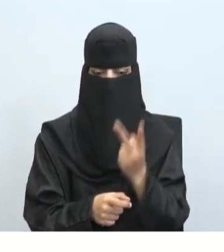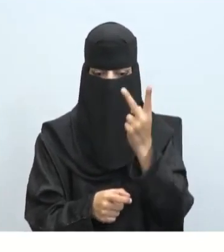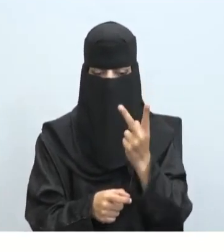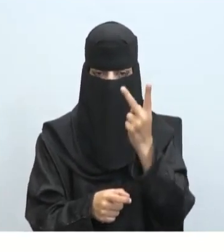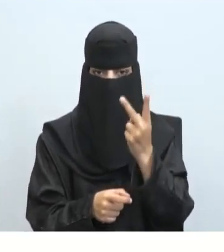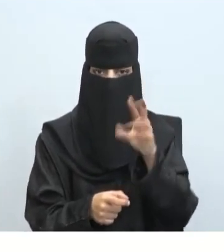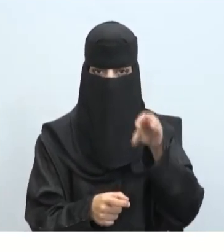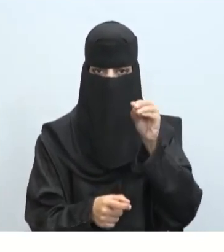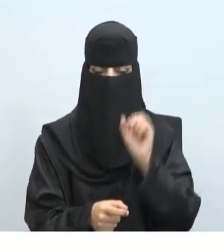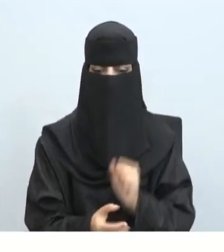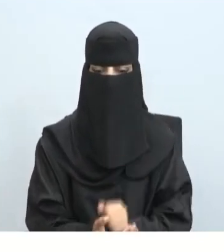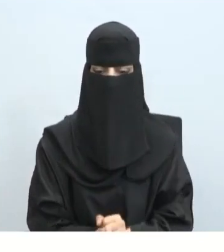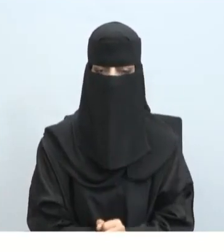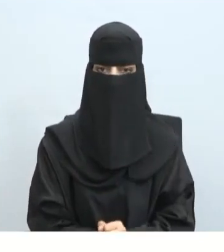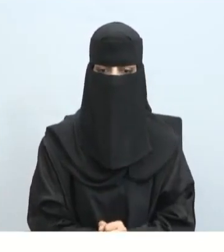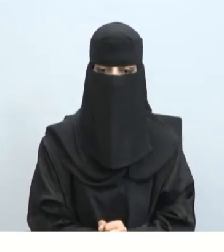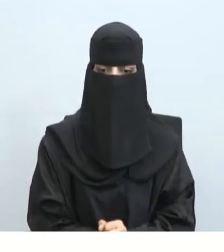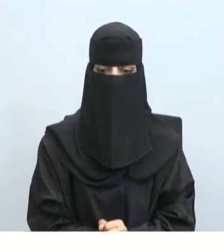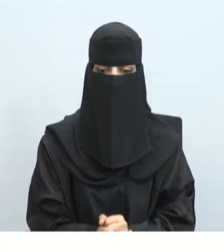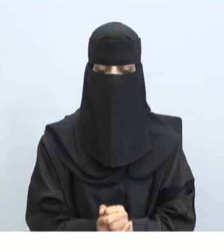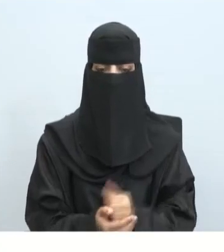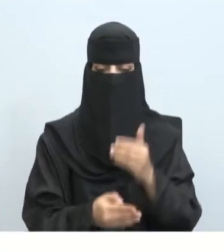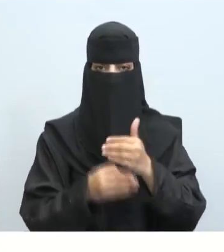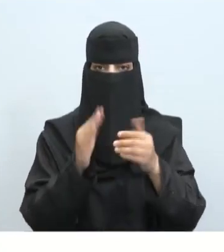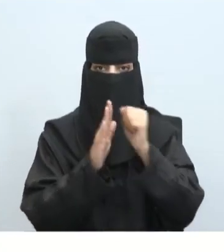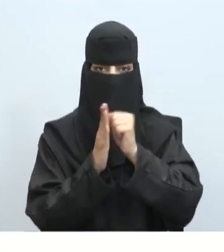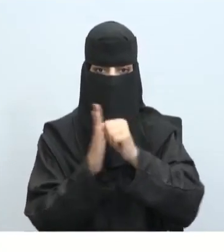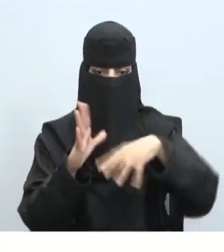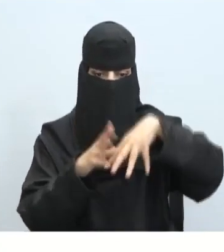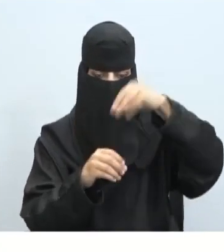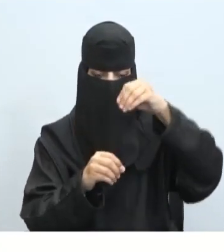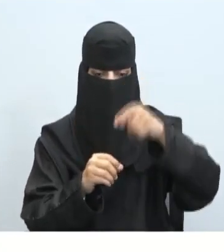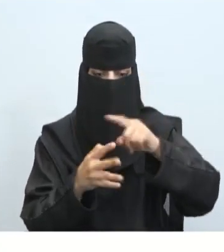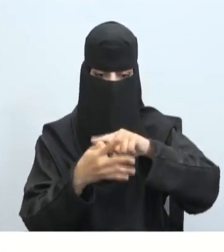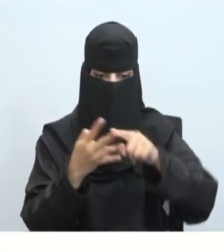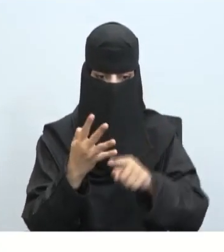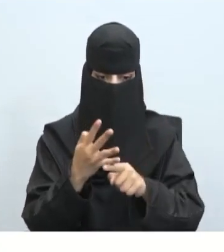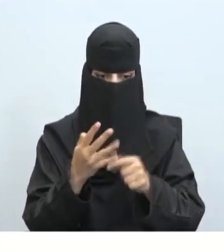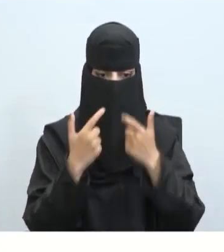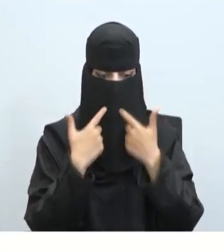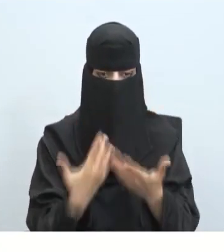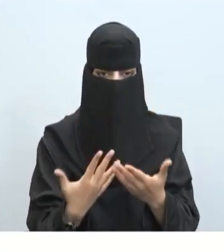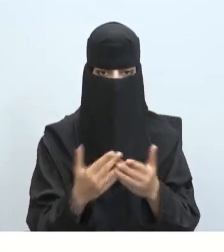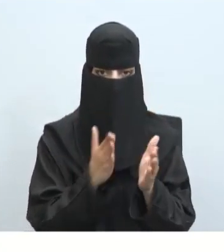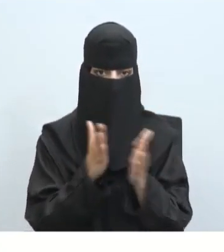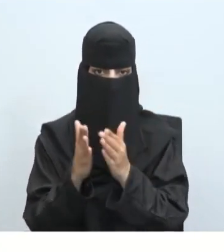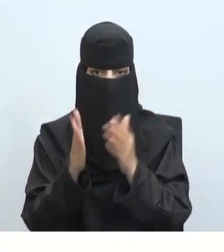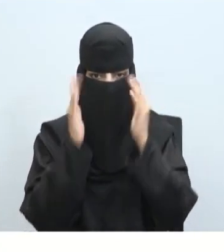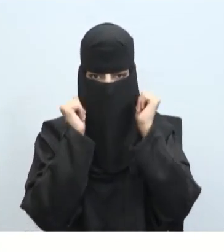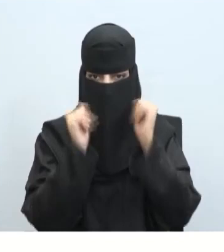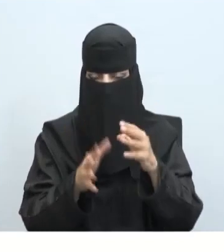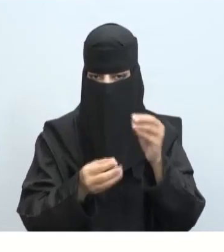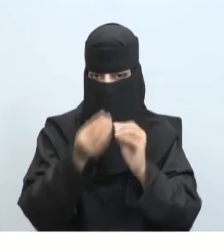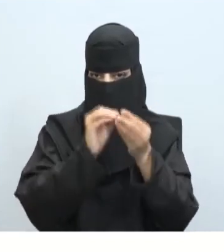الهجري القصور تميز عصر صل عليه وسلم وخلفاء الراشدين بالبساطه والزهد فلم